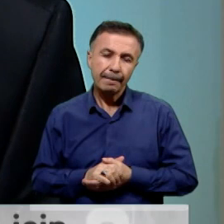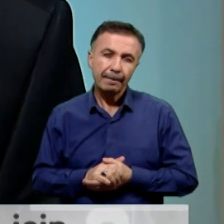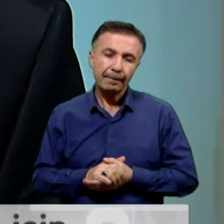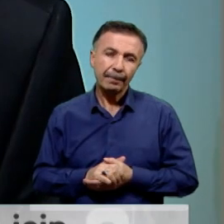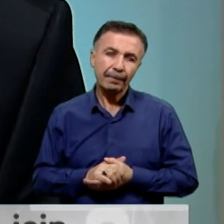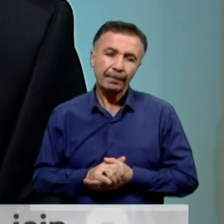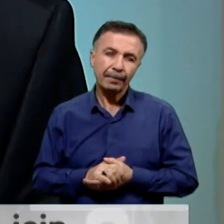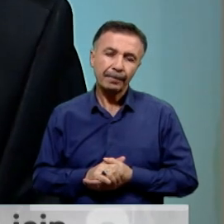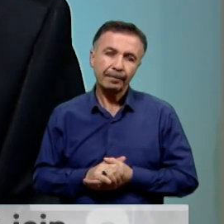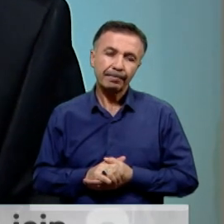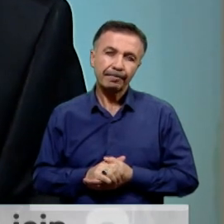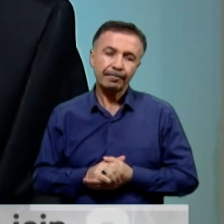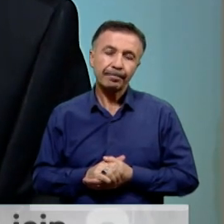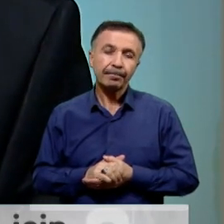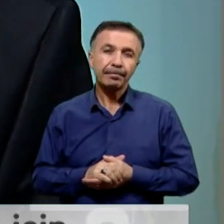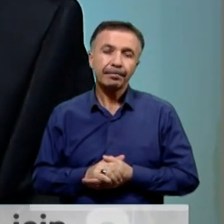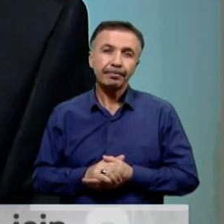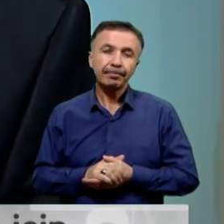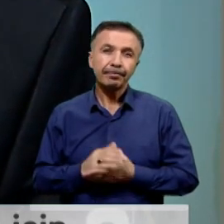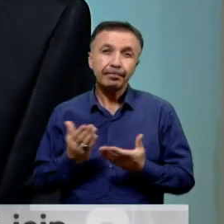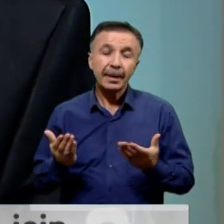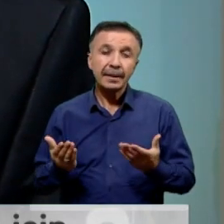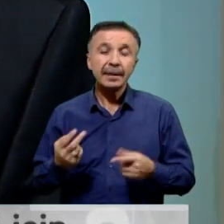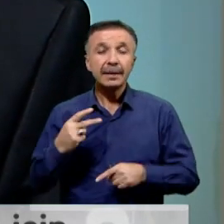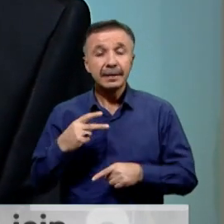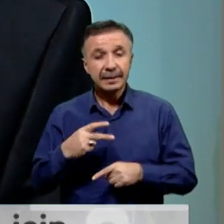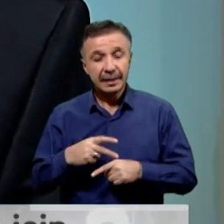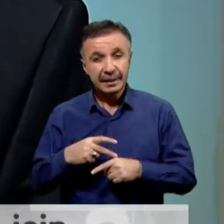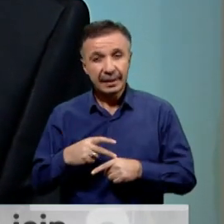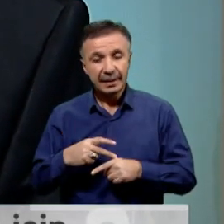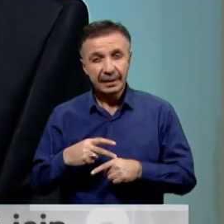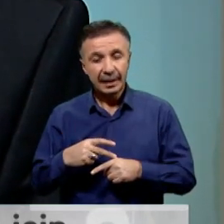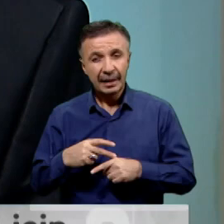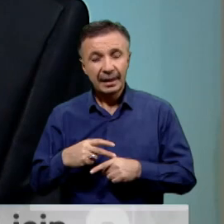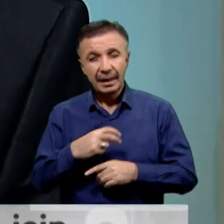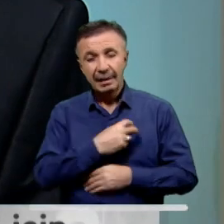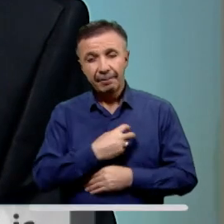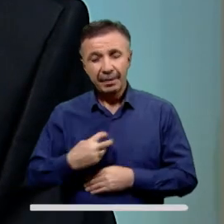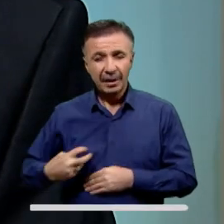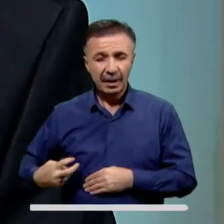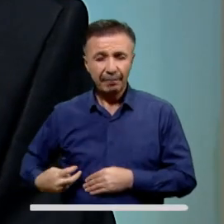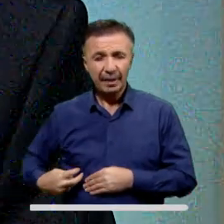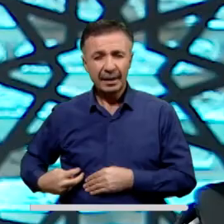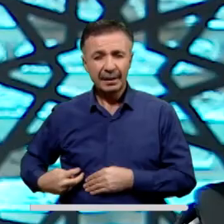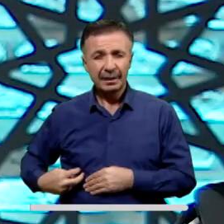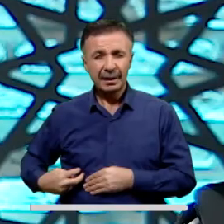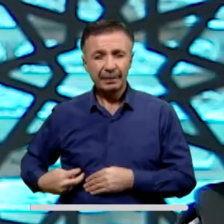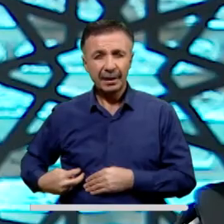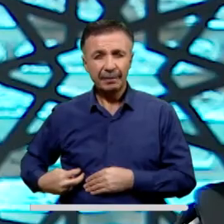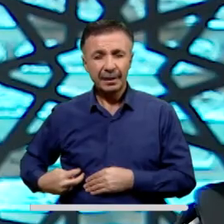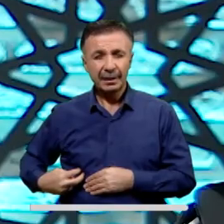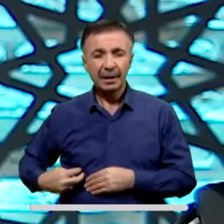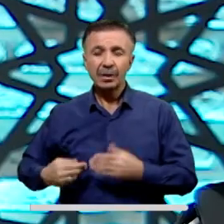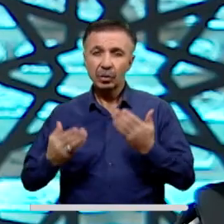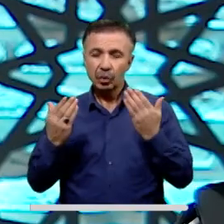87'de böyle geçiyor. Peki Zekeriya aleyhisselamın duasına da temas var. Zekeriya